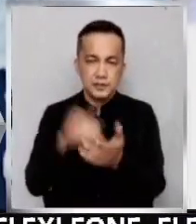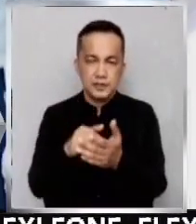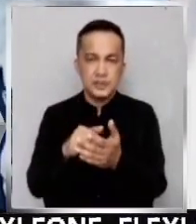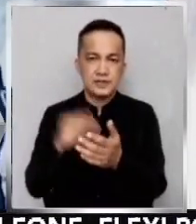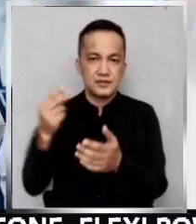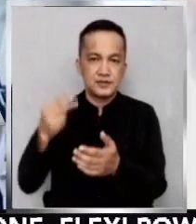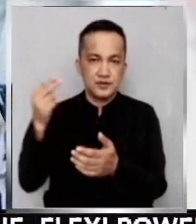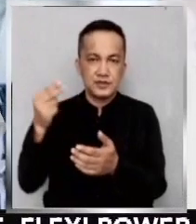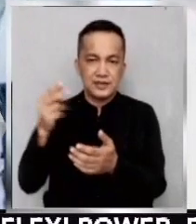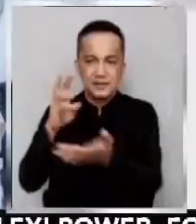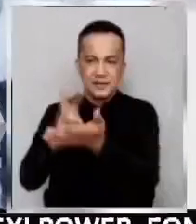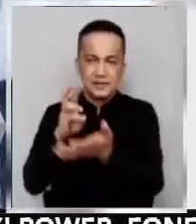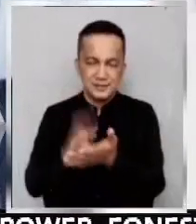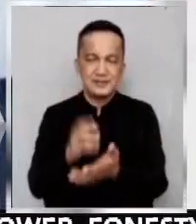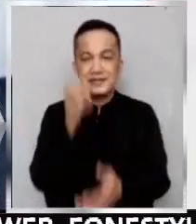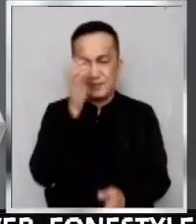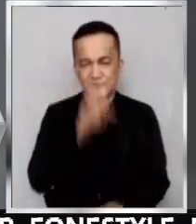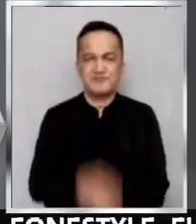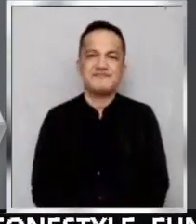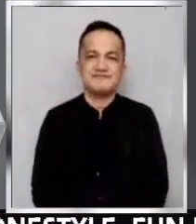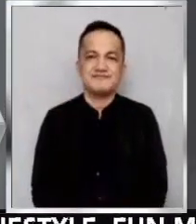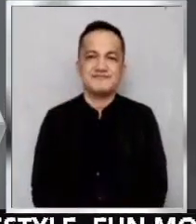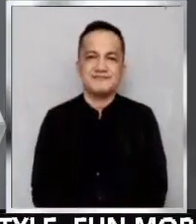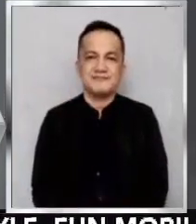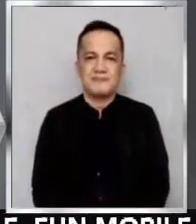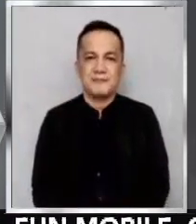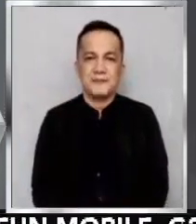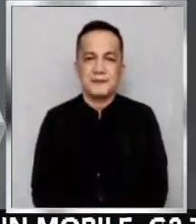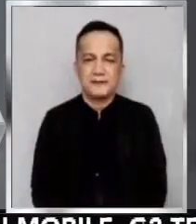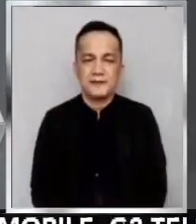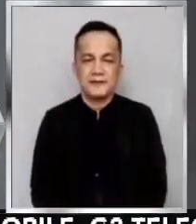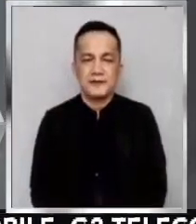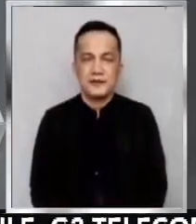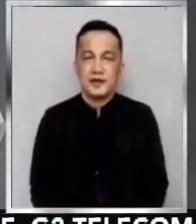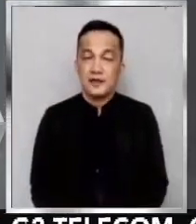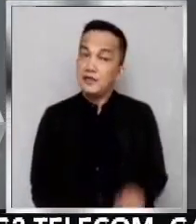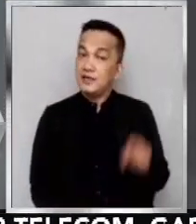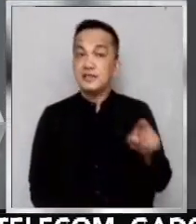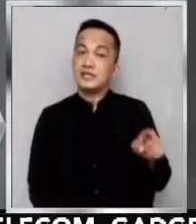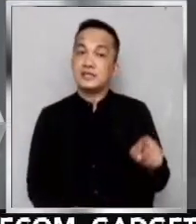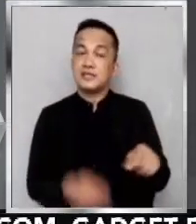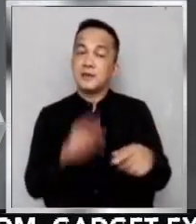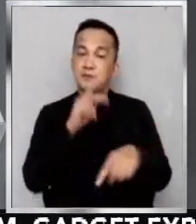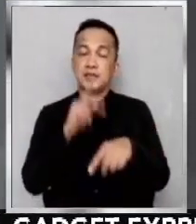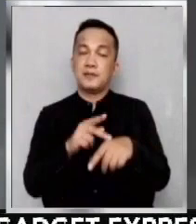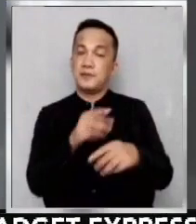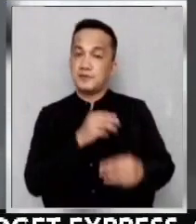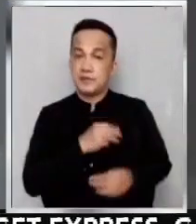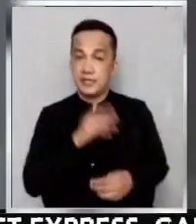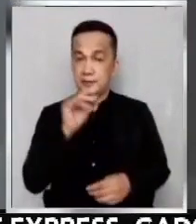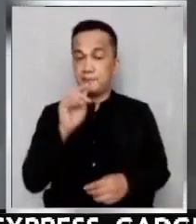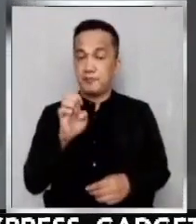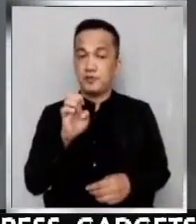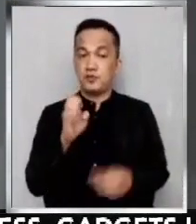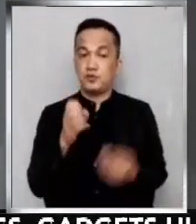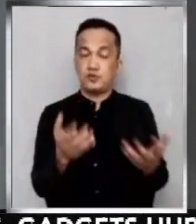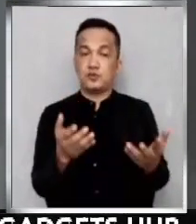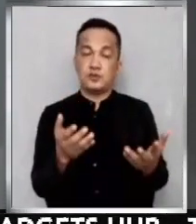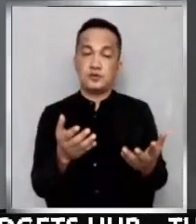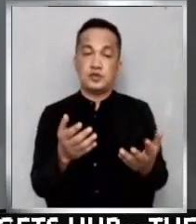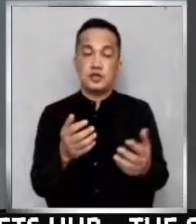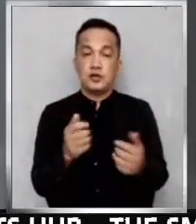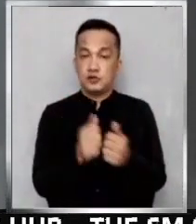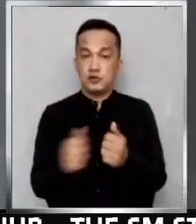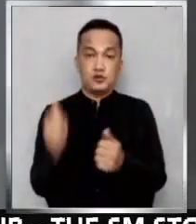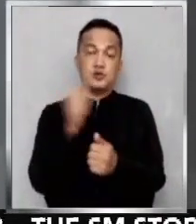lugar sa Cebu. This is a Philippine military base, so which the authorities, the